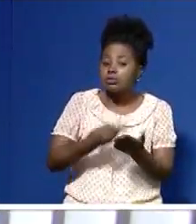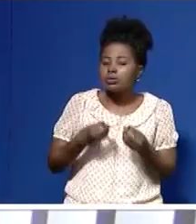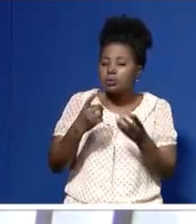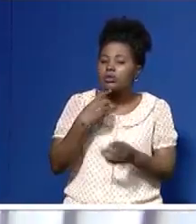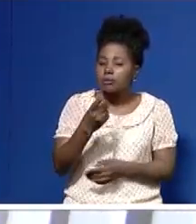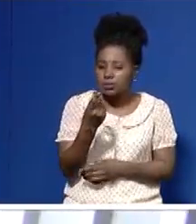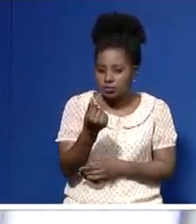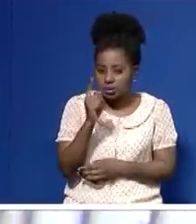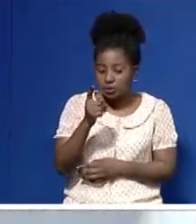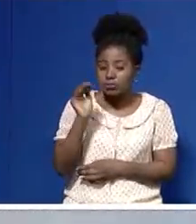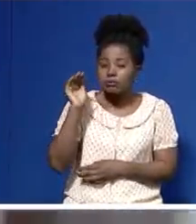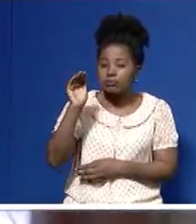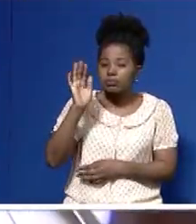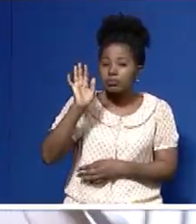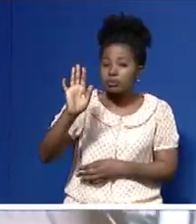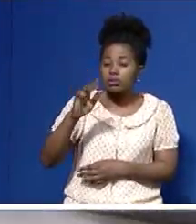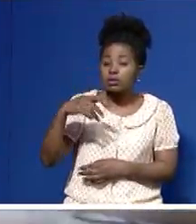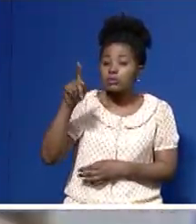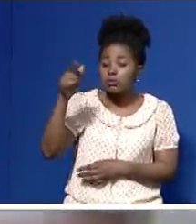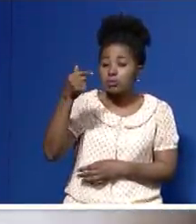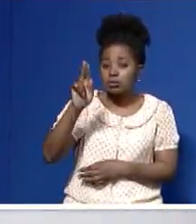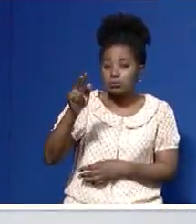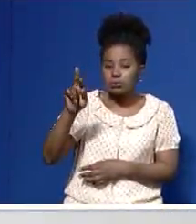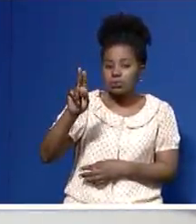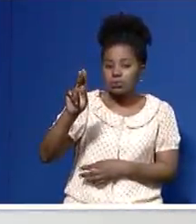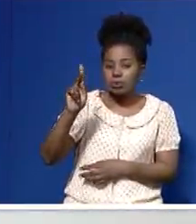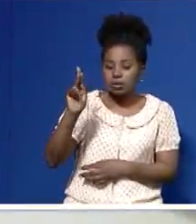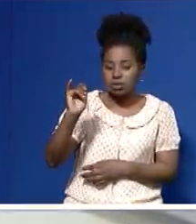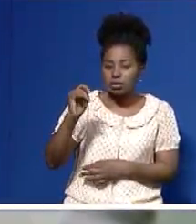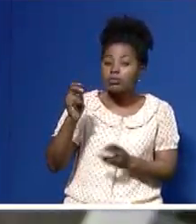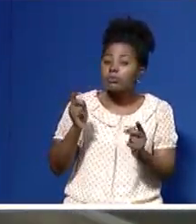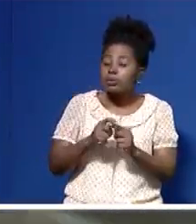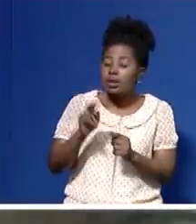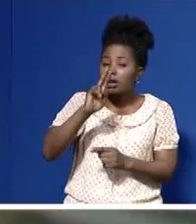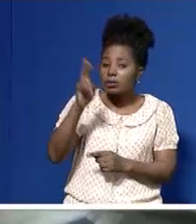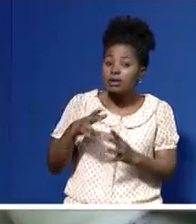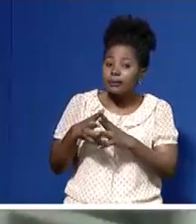fedha alizokuwa akisafiri nazo kwenda nchini Uturuki, ambapo alikutwa na dola za Kimarekani